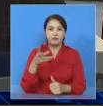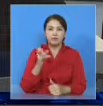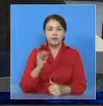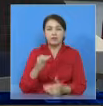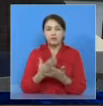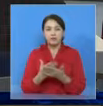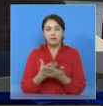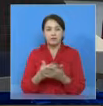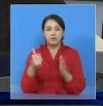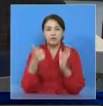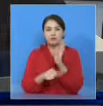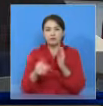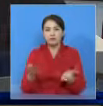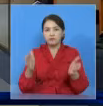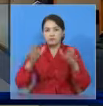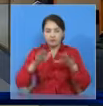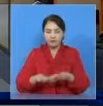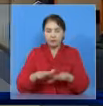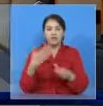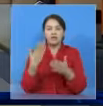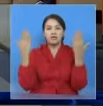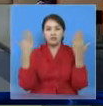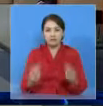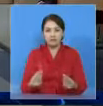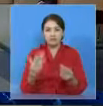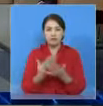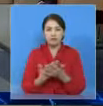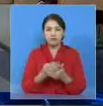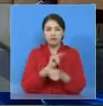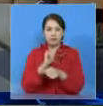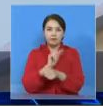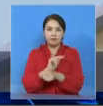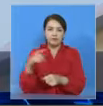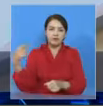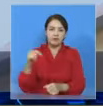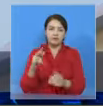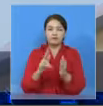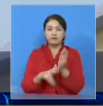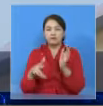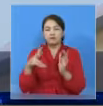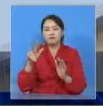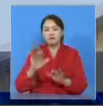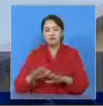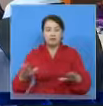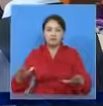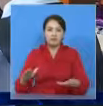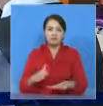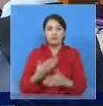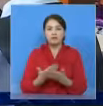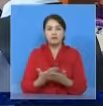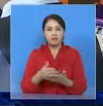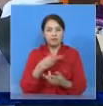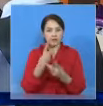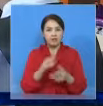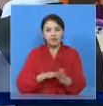Кулымбетова рассчитана на 600 мест. Однако на сегодняшний день в ней обучается 1800 детей и подростков. Несмотря